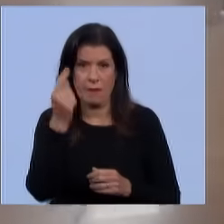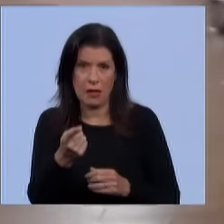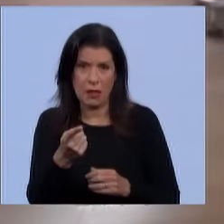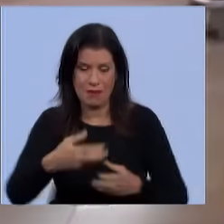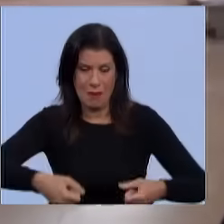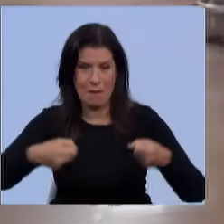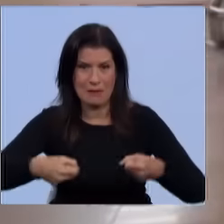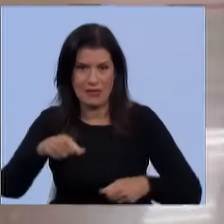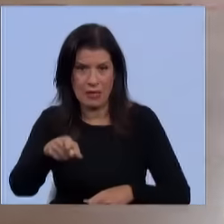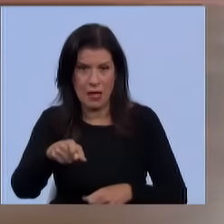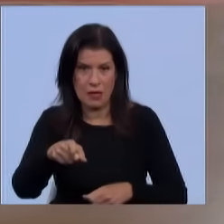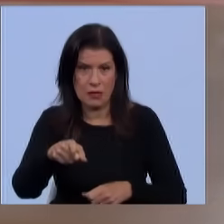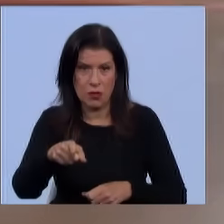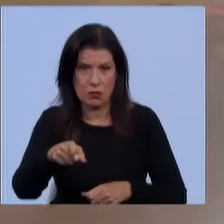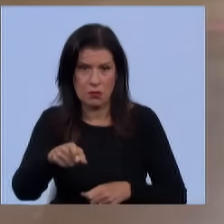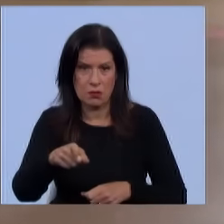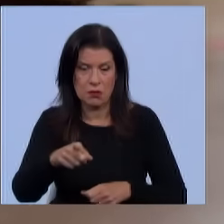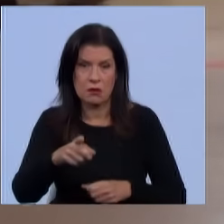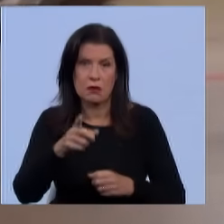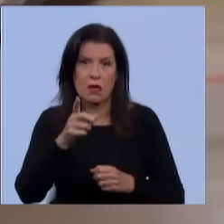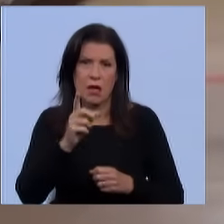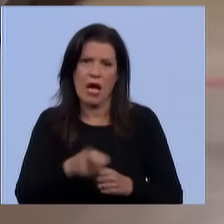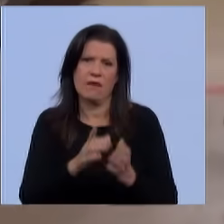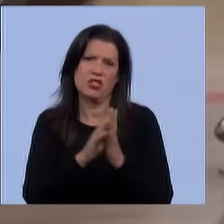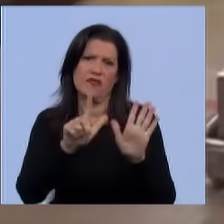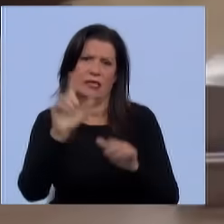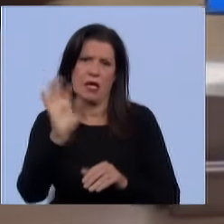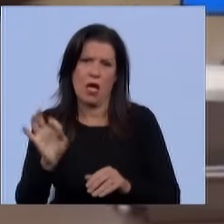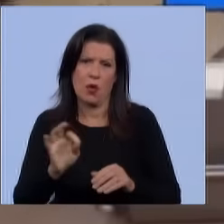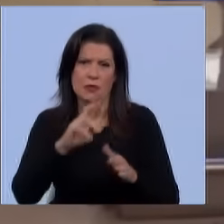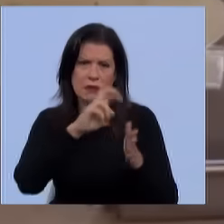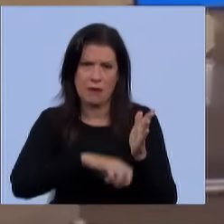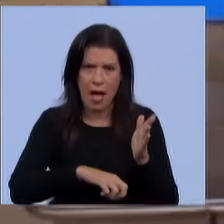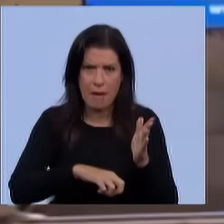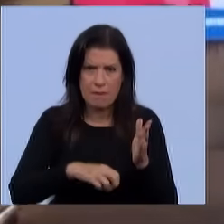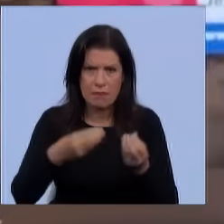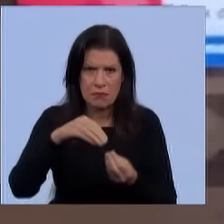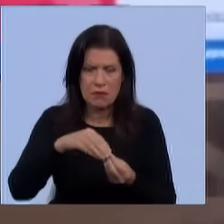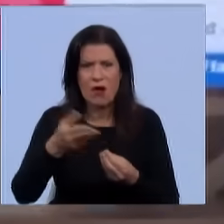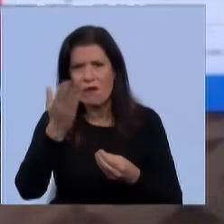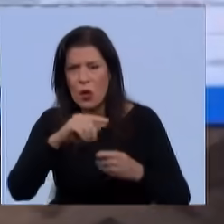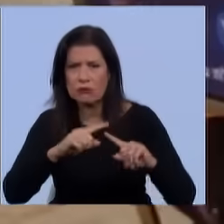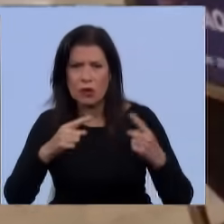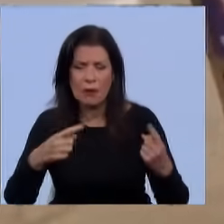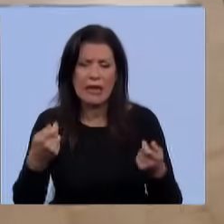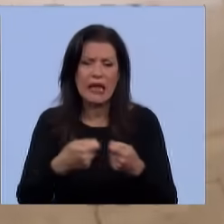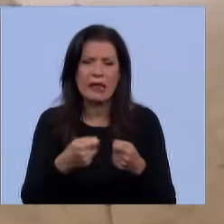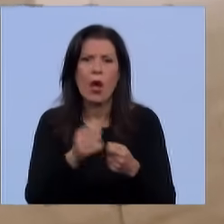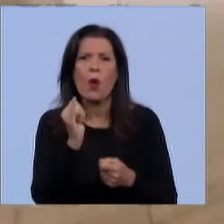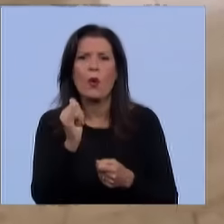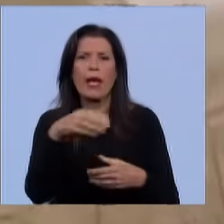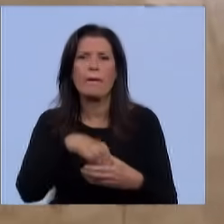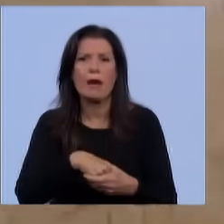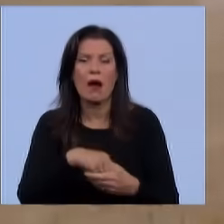טובין אמורה להיות חייבת ב-17% מע"מ ובאחוזים נוספים של מכס תלוי במוצר כשהיא נכנסת לישראל. אבל מדובר